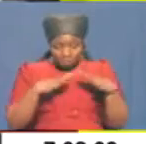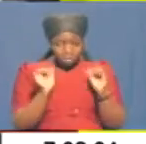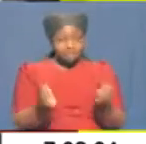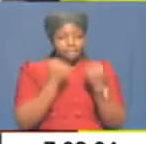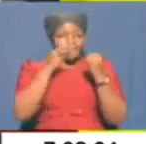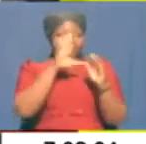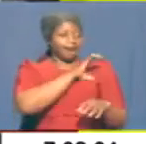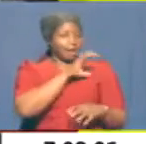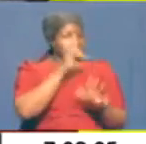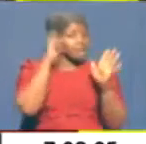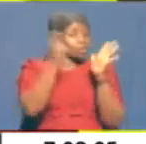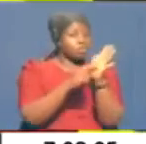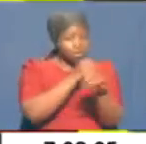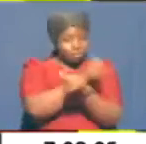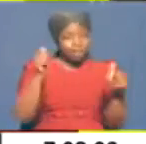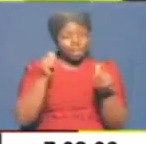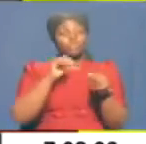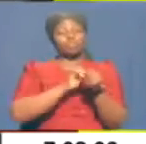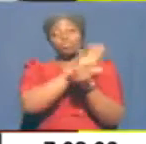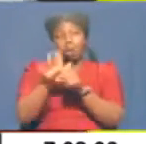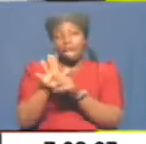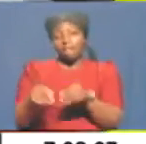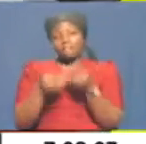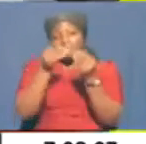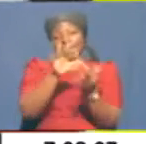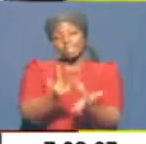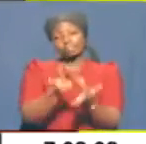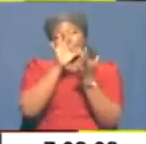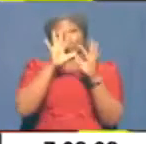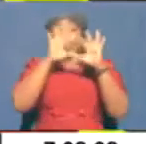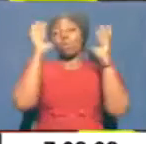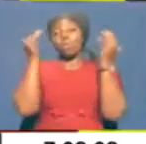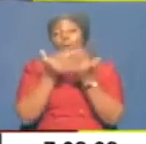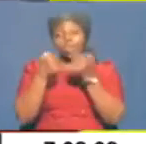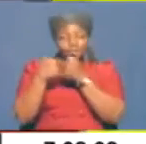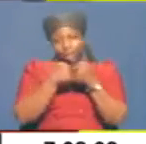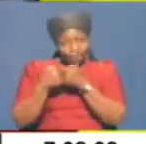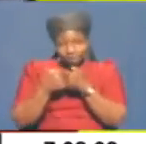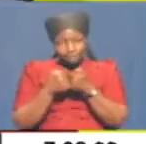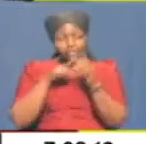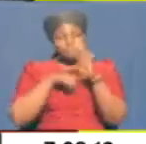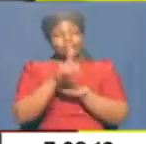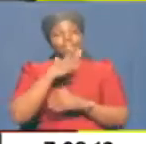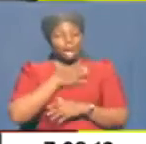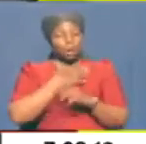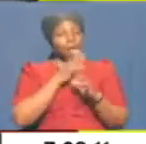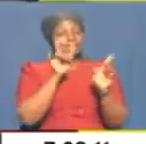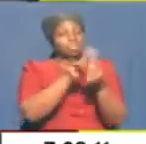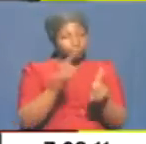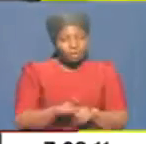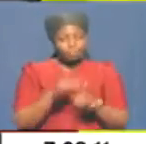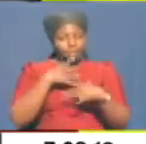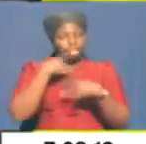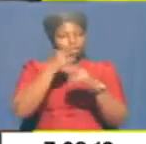that COVID-19 poses a unique and truly global challenge. It is in our common interest to work together